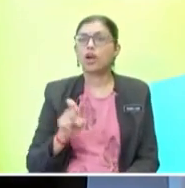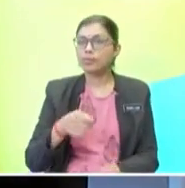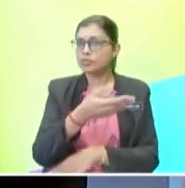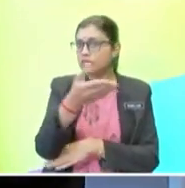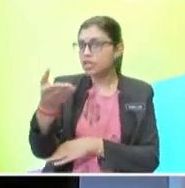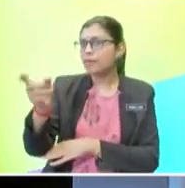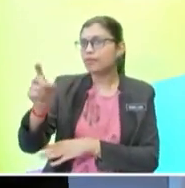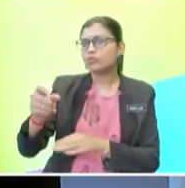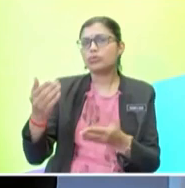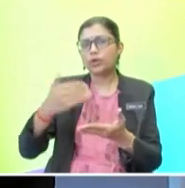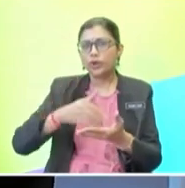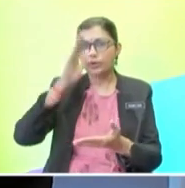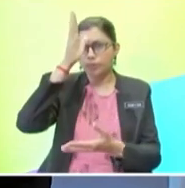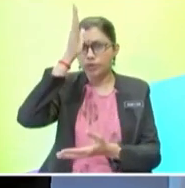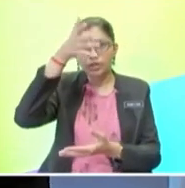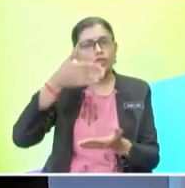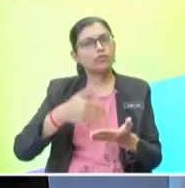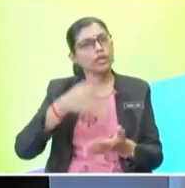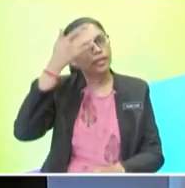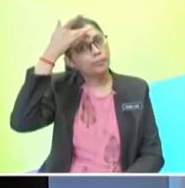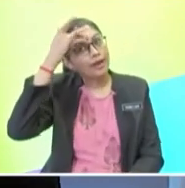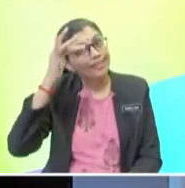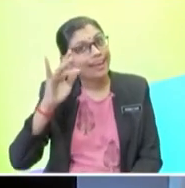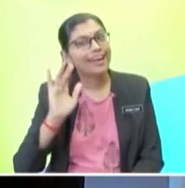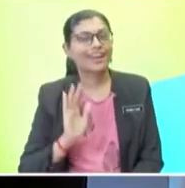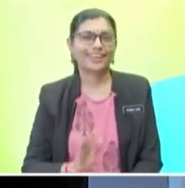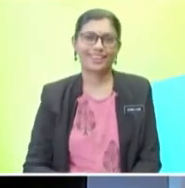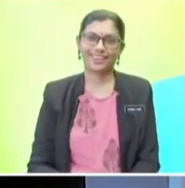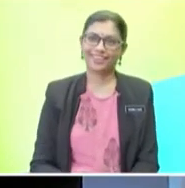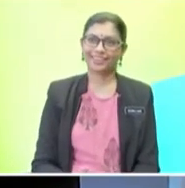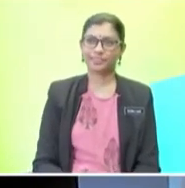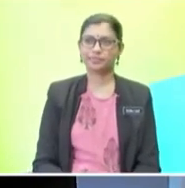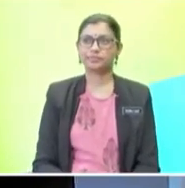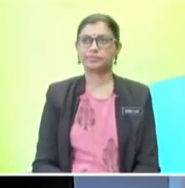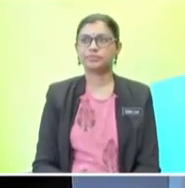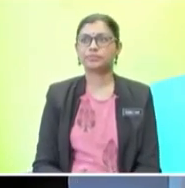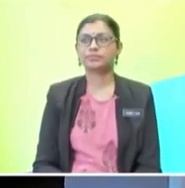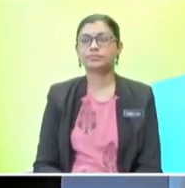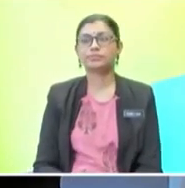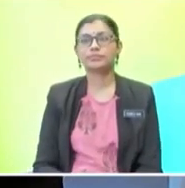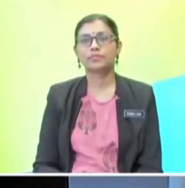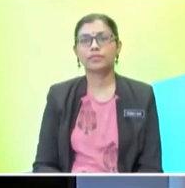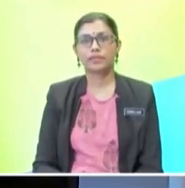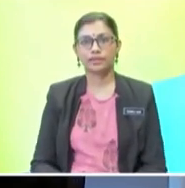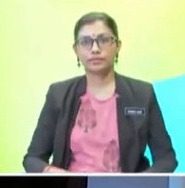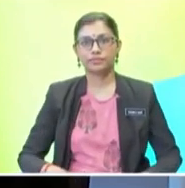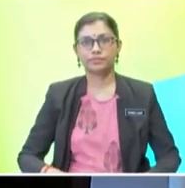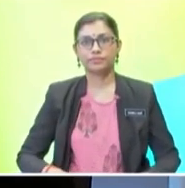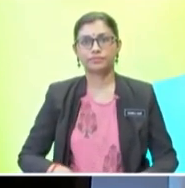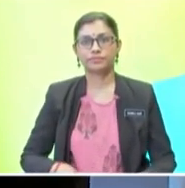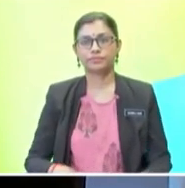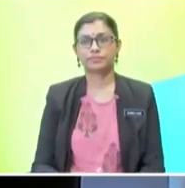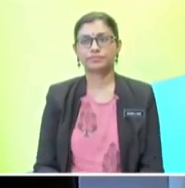boleh buat. Betul tak? Dekat situlah kita boleh tahu bahawa mereka sebenarnya boleh menghasilkan satu benda yang sangat luar